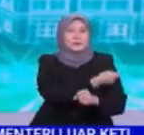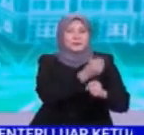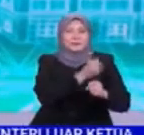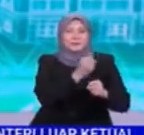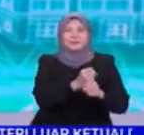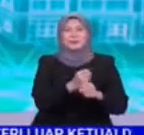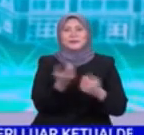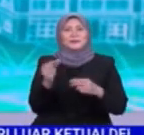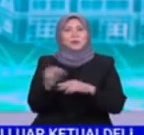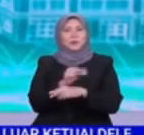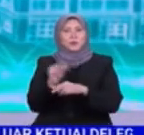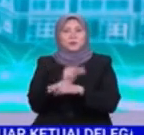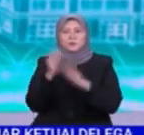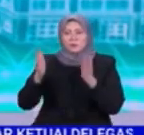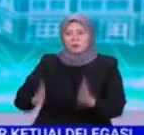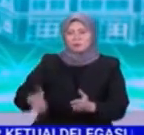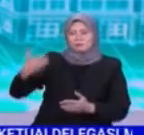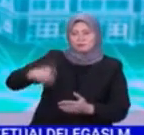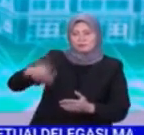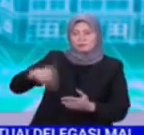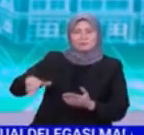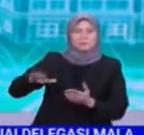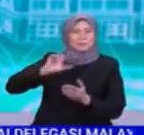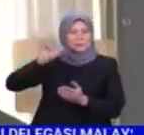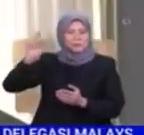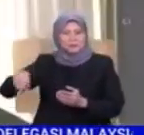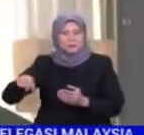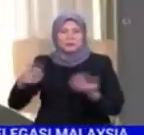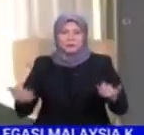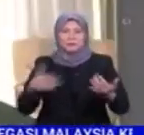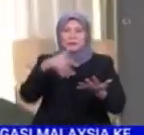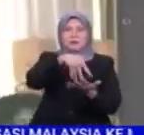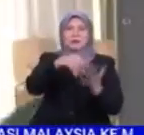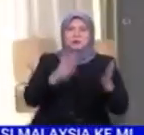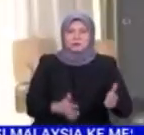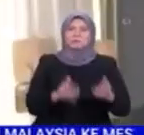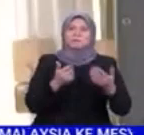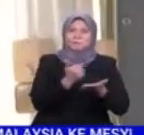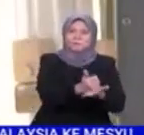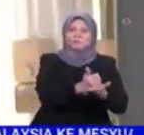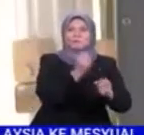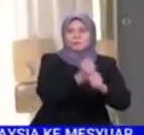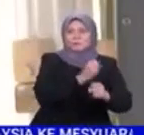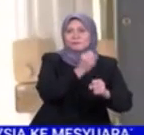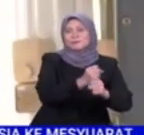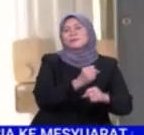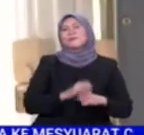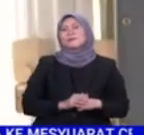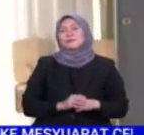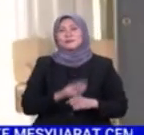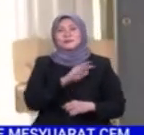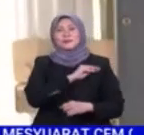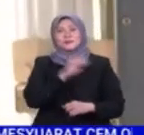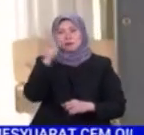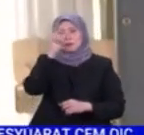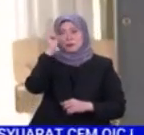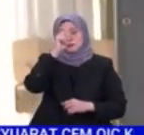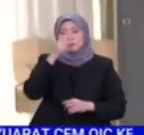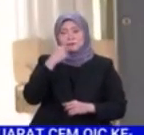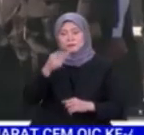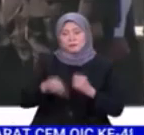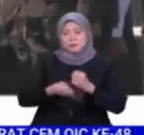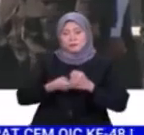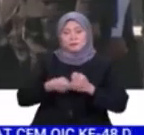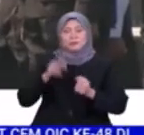yang menggunakan warga asing. Jelas Menteri Dalam Negeri Dato' Sri Hamzah Zainuddin, dengan ini kerajaan mampu menjimatkan